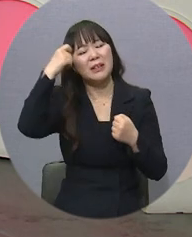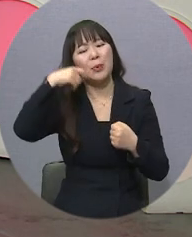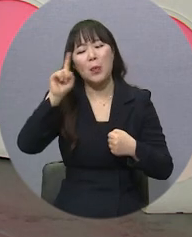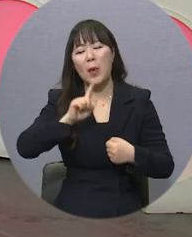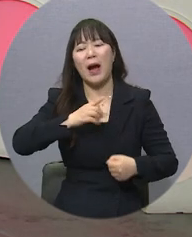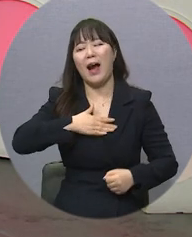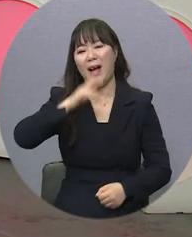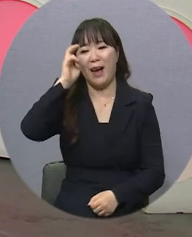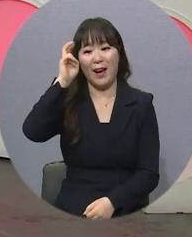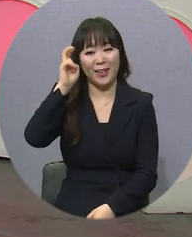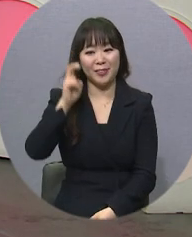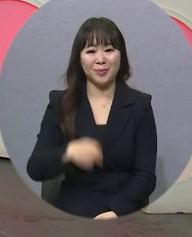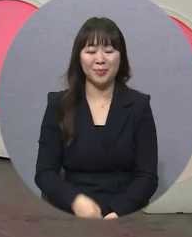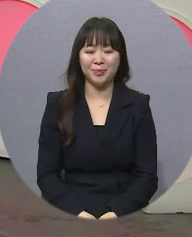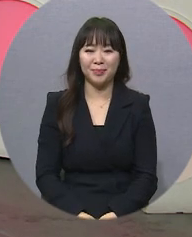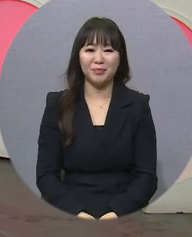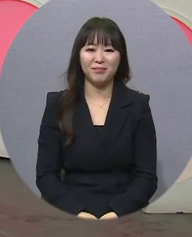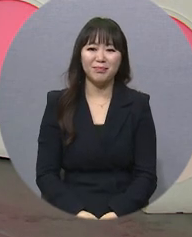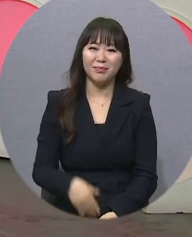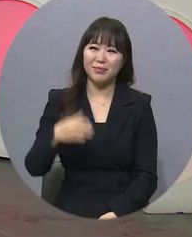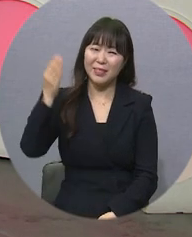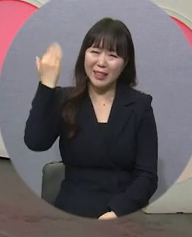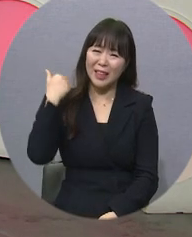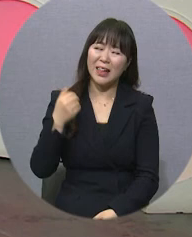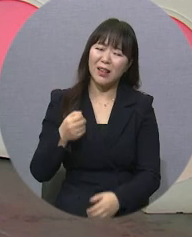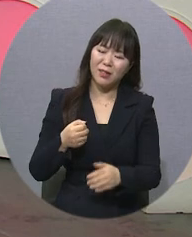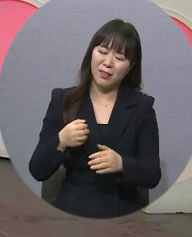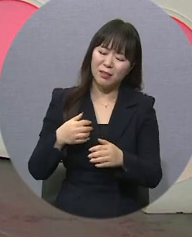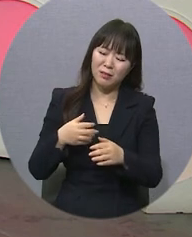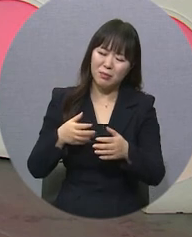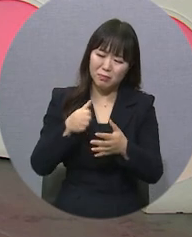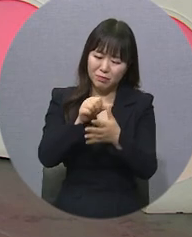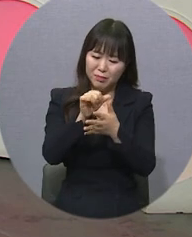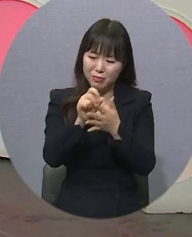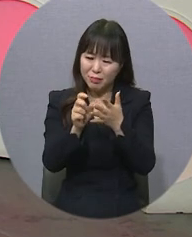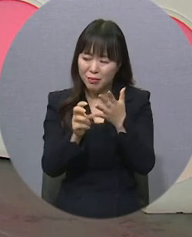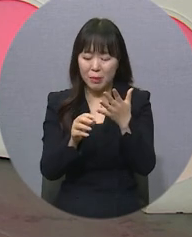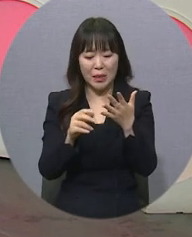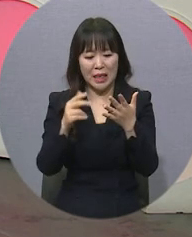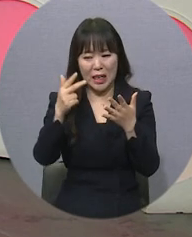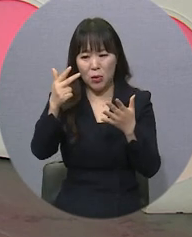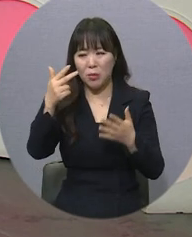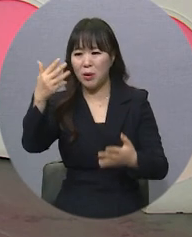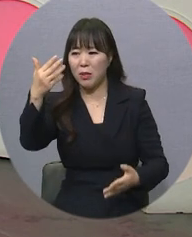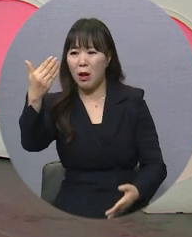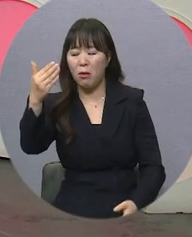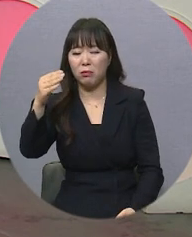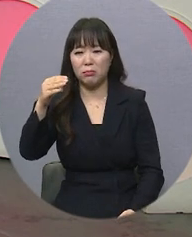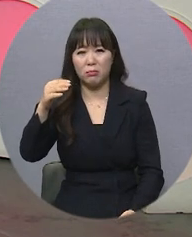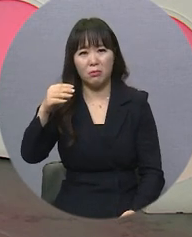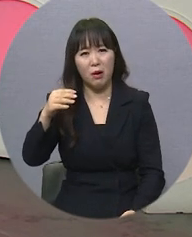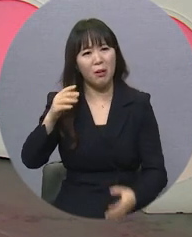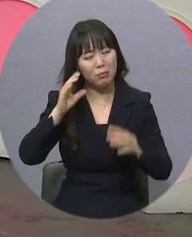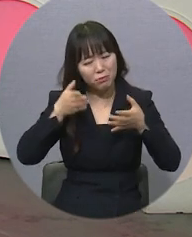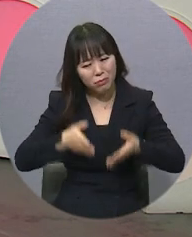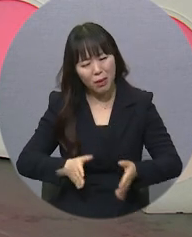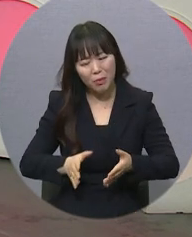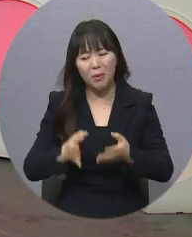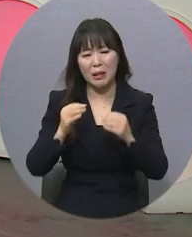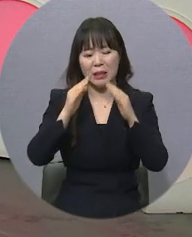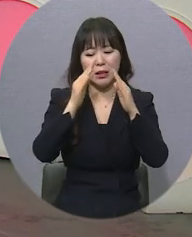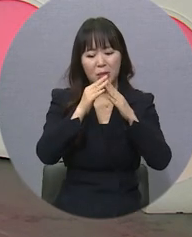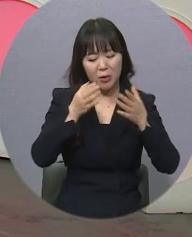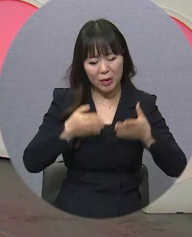이렇게 보고 계실 것 같아요. 그러니까요. 네. 옛날에는 정말 많이 낳잖아요. 그리고 거의 집에서 일곱, 아홉, 열 그냥 집에서도 많이, 많이